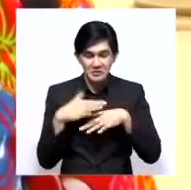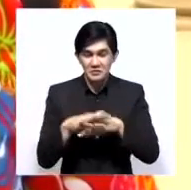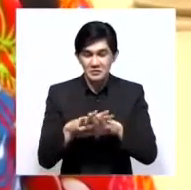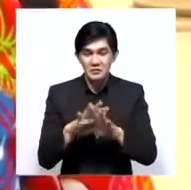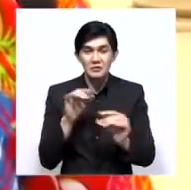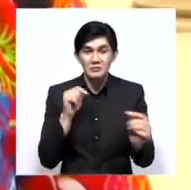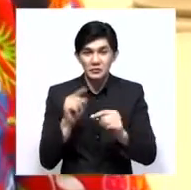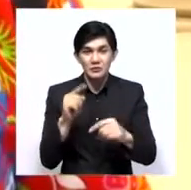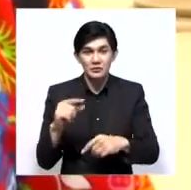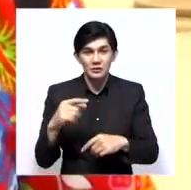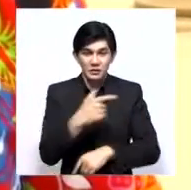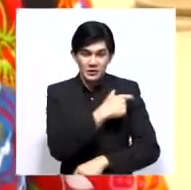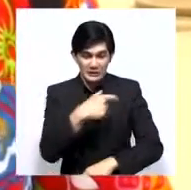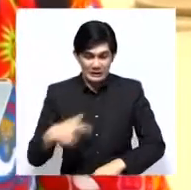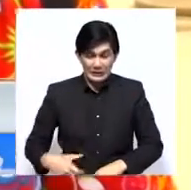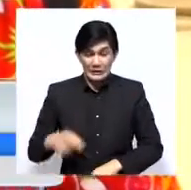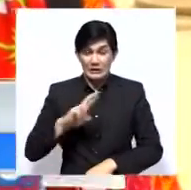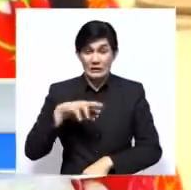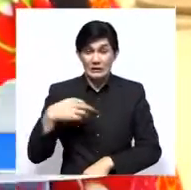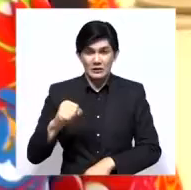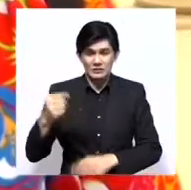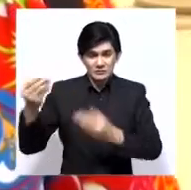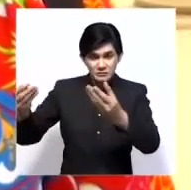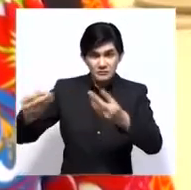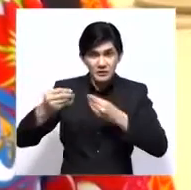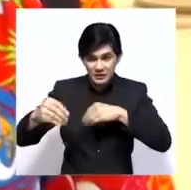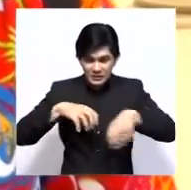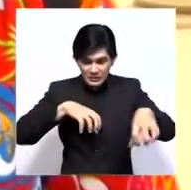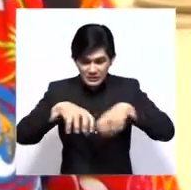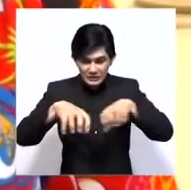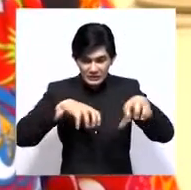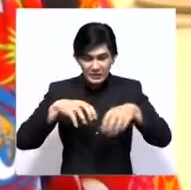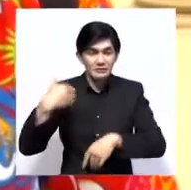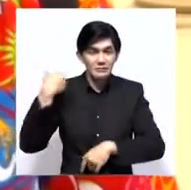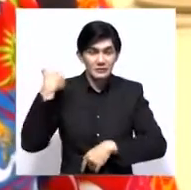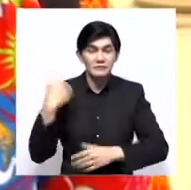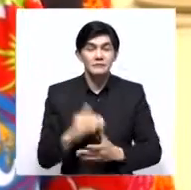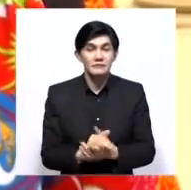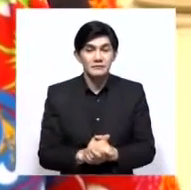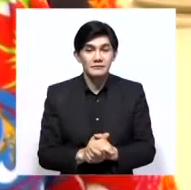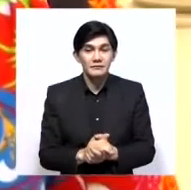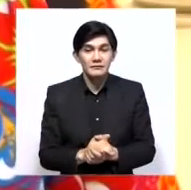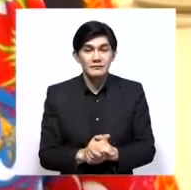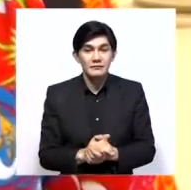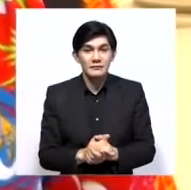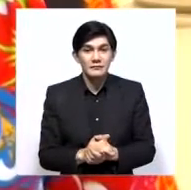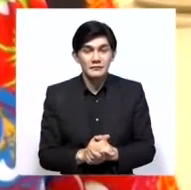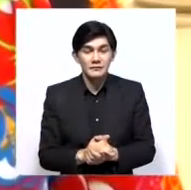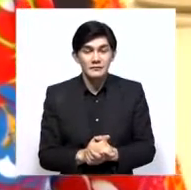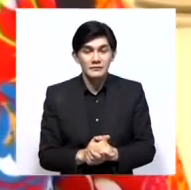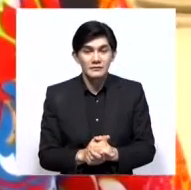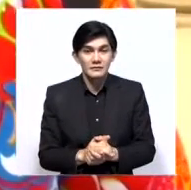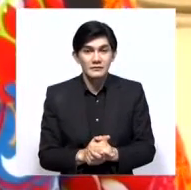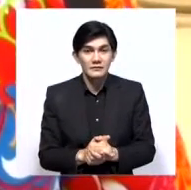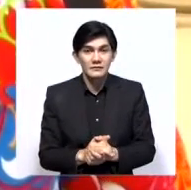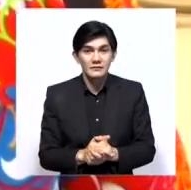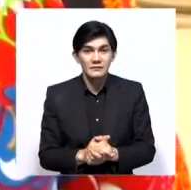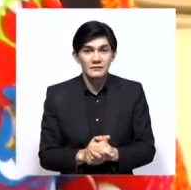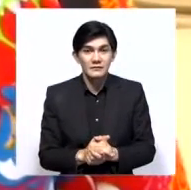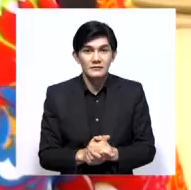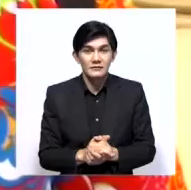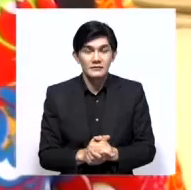ได้มาร่วมที่พระเจ้าอยู่หัวท่านได้ทรงจัดงานสืบสานวัฒนธรรมไทย